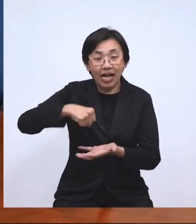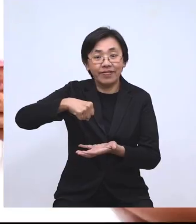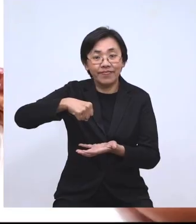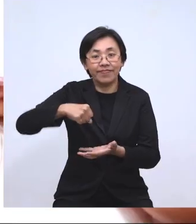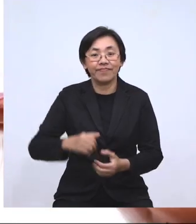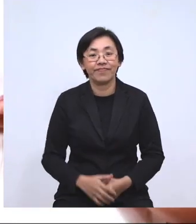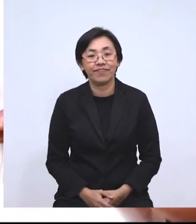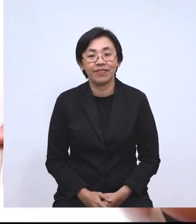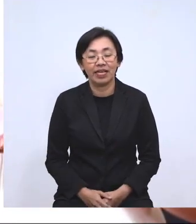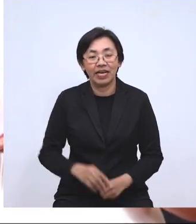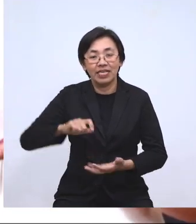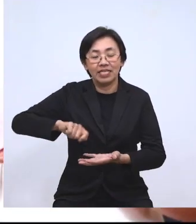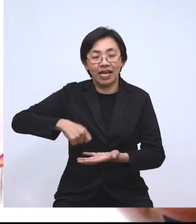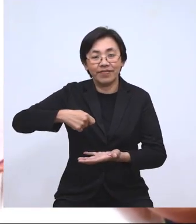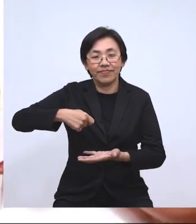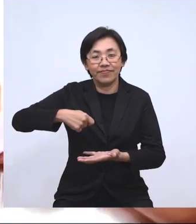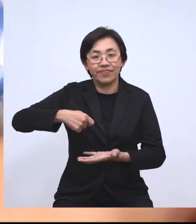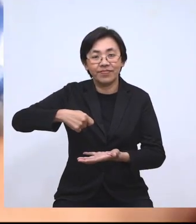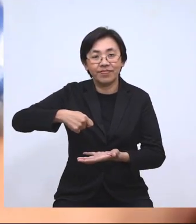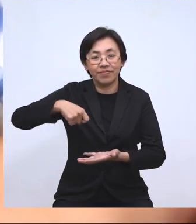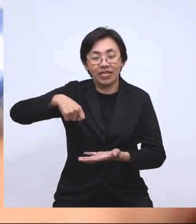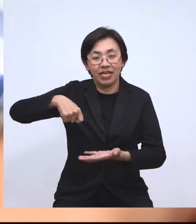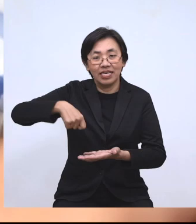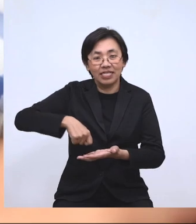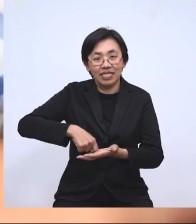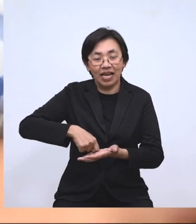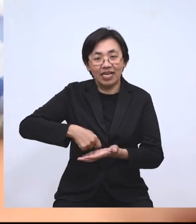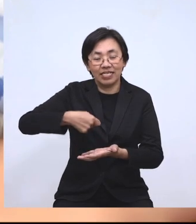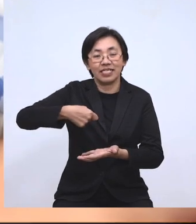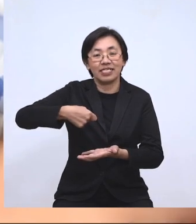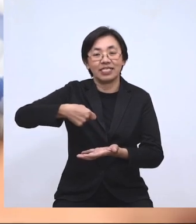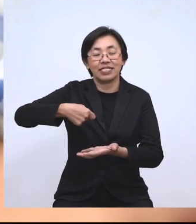ตักข้าวครับขั้นที่หนึ่งมอสตักข้าวมอสเอาล่างหลังตรงคุณเชียง ตักขึ้นมาค่ะตักอะไร